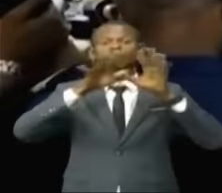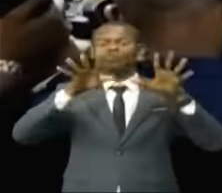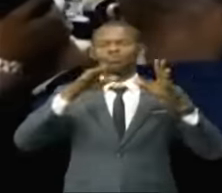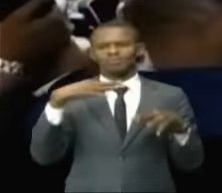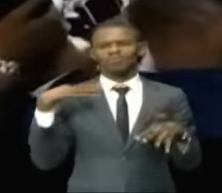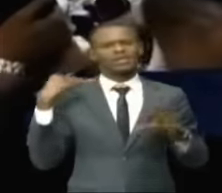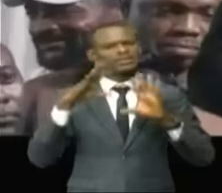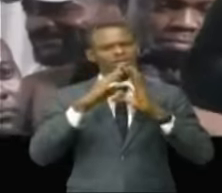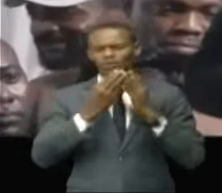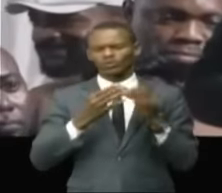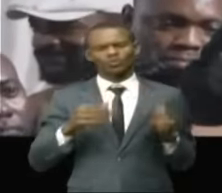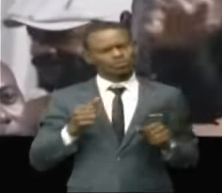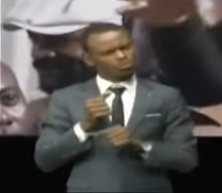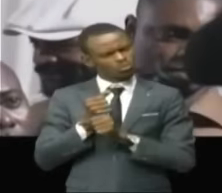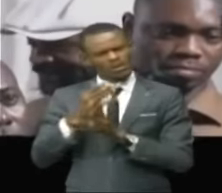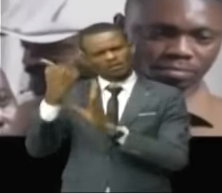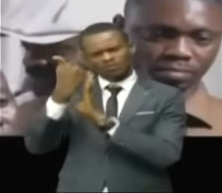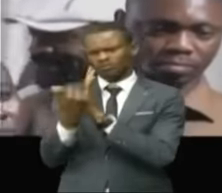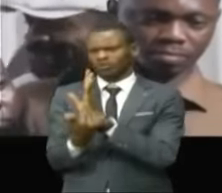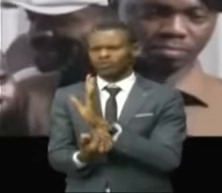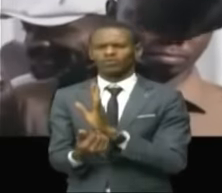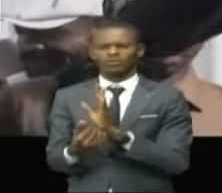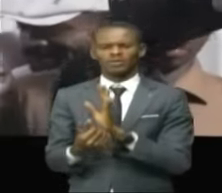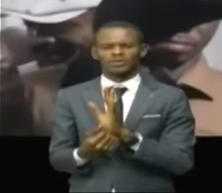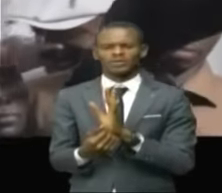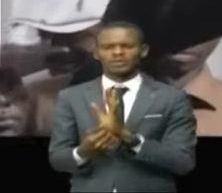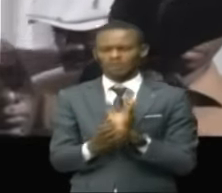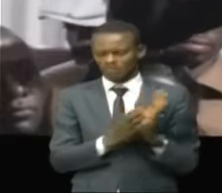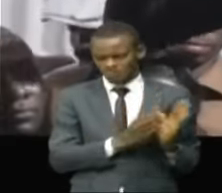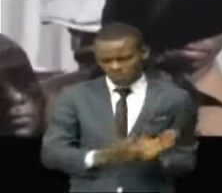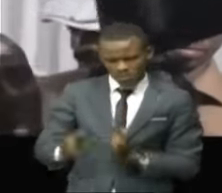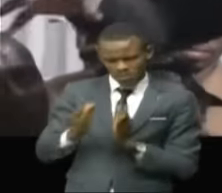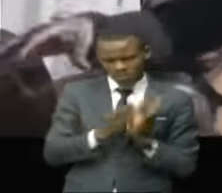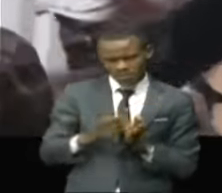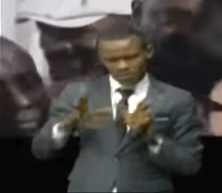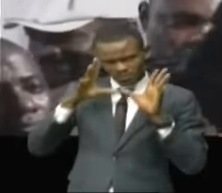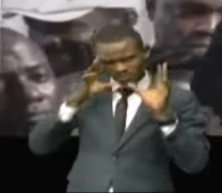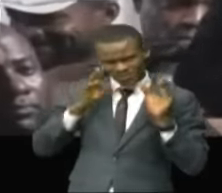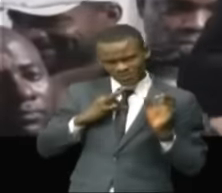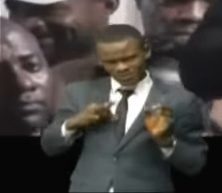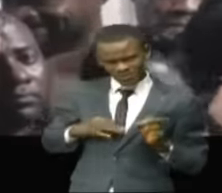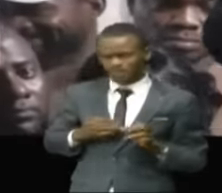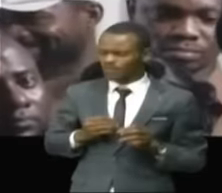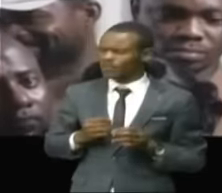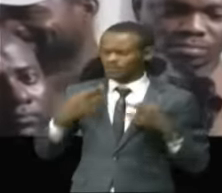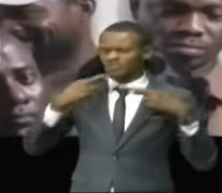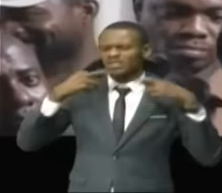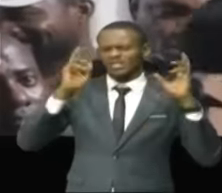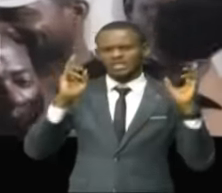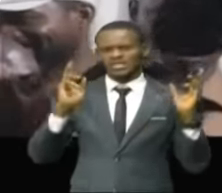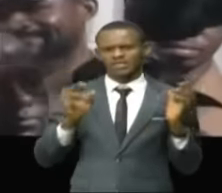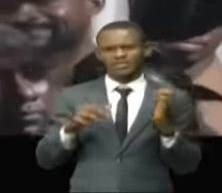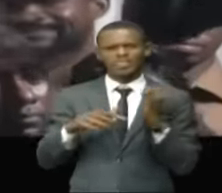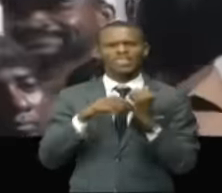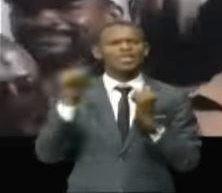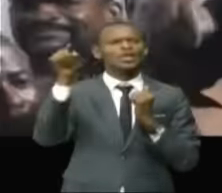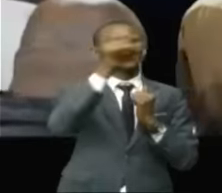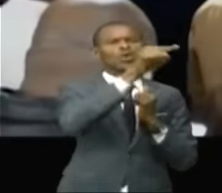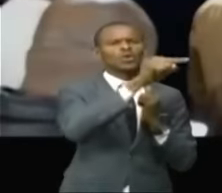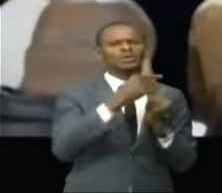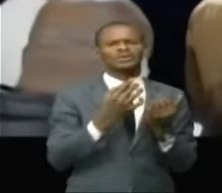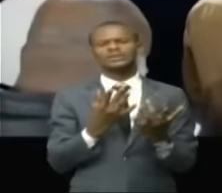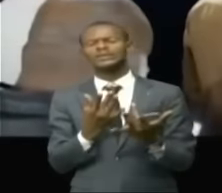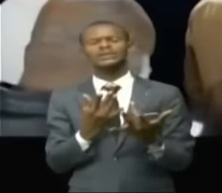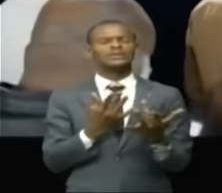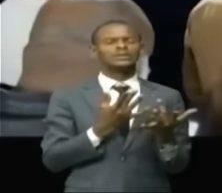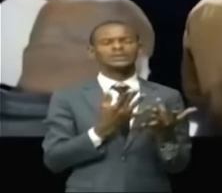stérile. Au propos d'un candidat président de la République qui a dit qu'il reconnaîtra que les résultats proclamés par les églises et